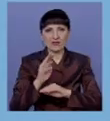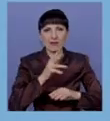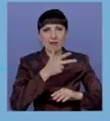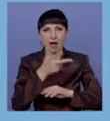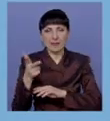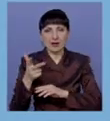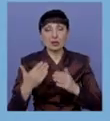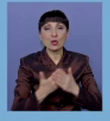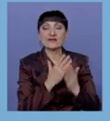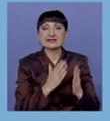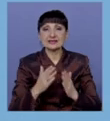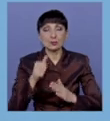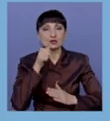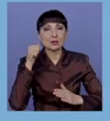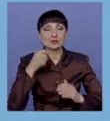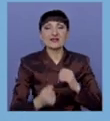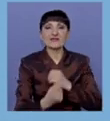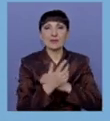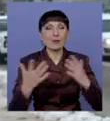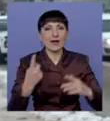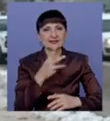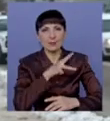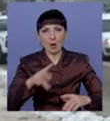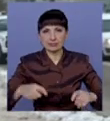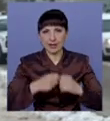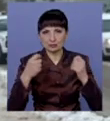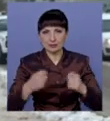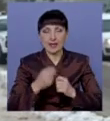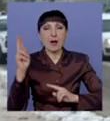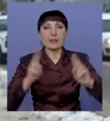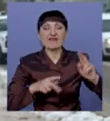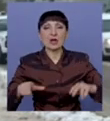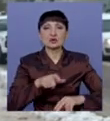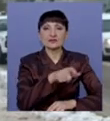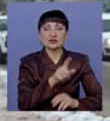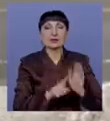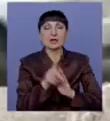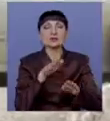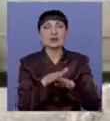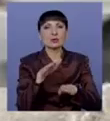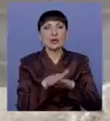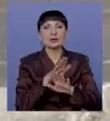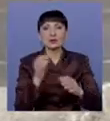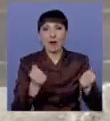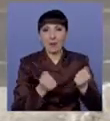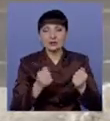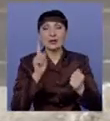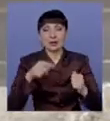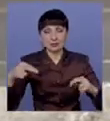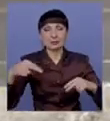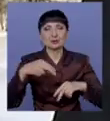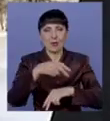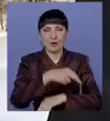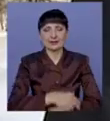Благодаря новейшей системе в прошлом году было выявлено более 1 000 000 нарушений. Правила дорожного движения начали соблюдать не только автолюбители, но и